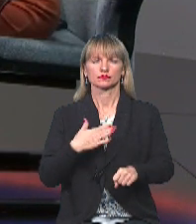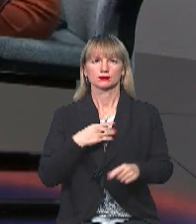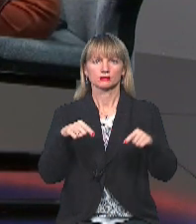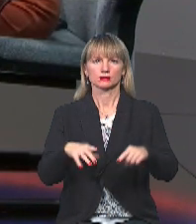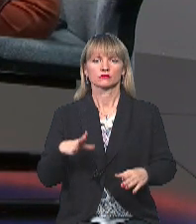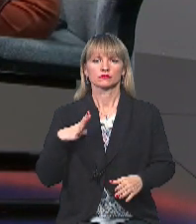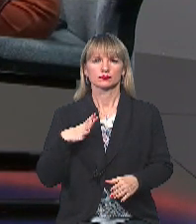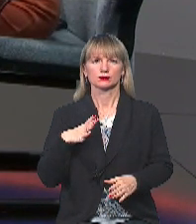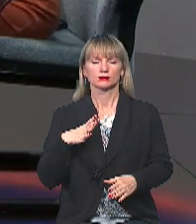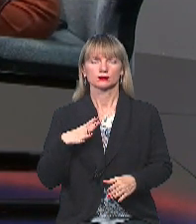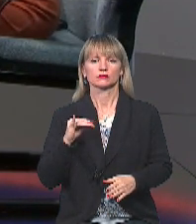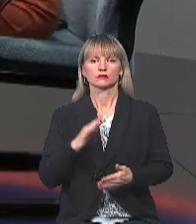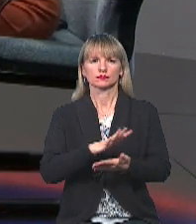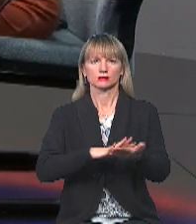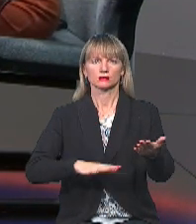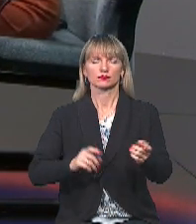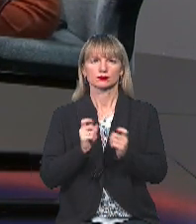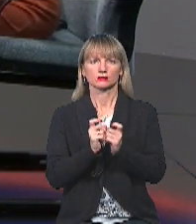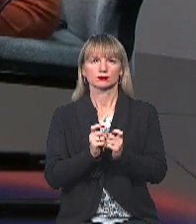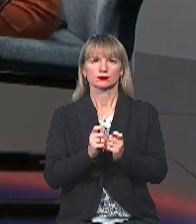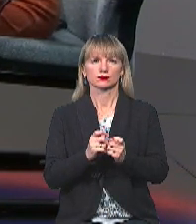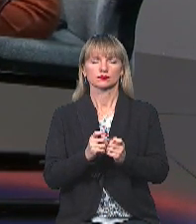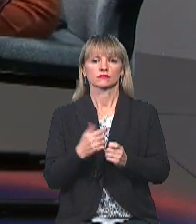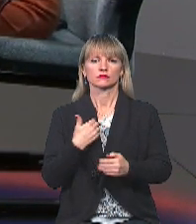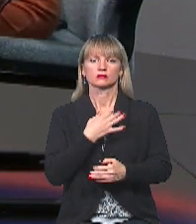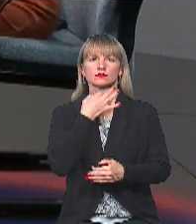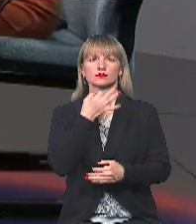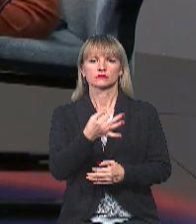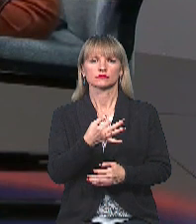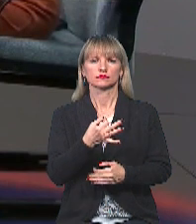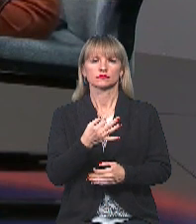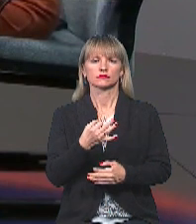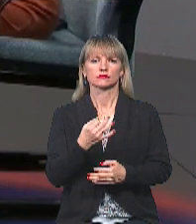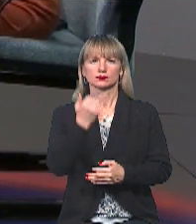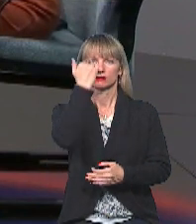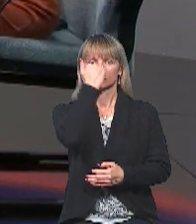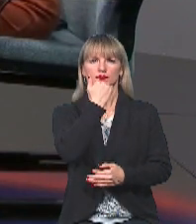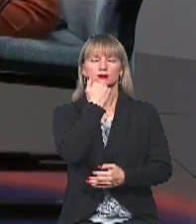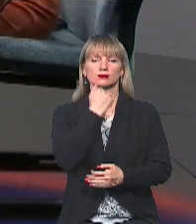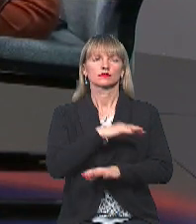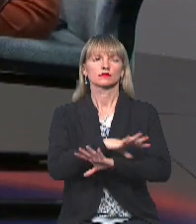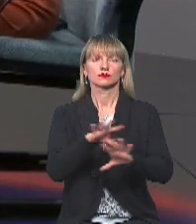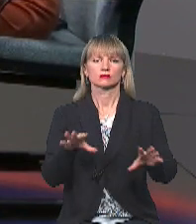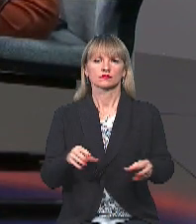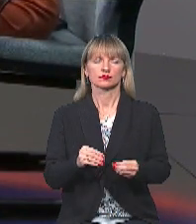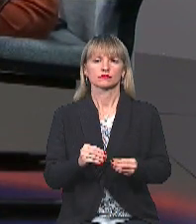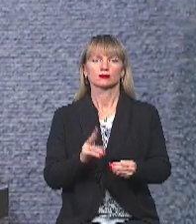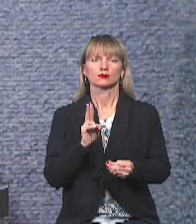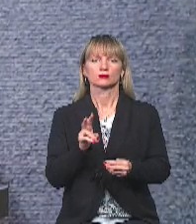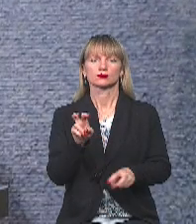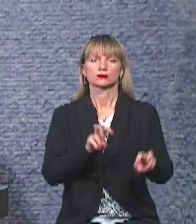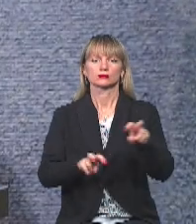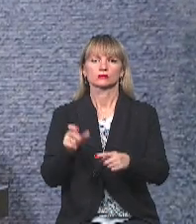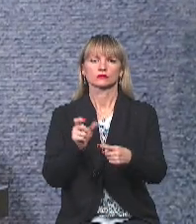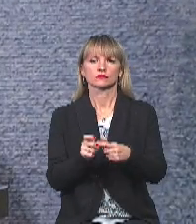бути і виборює. Я хочу сказати світло дякую. Тим, хто шукає